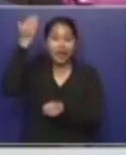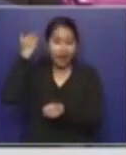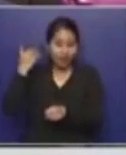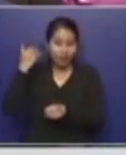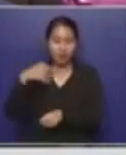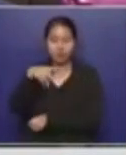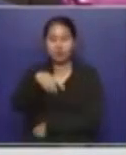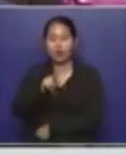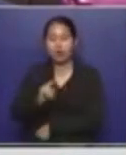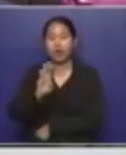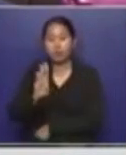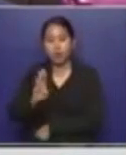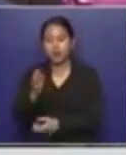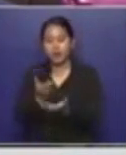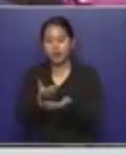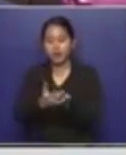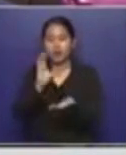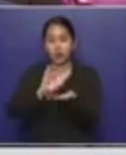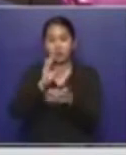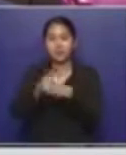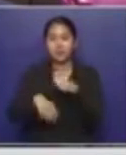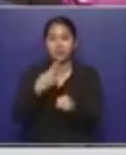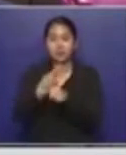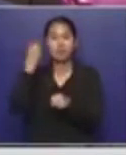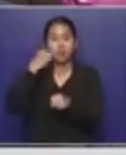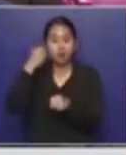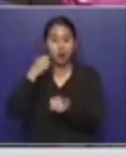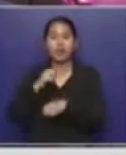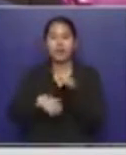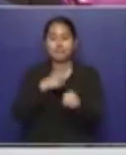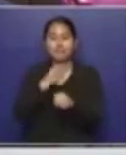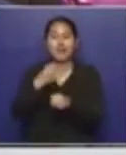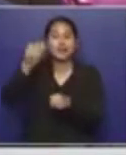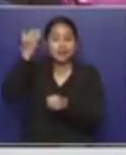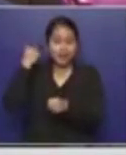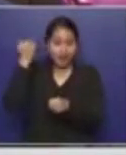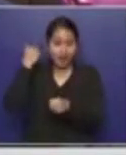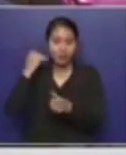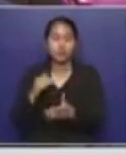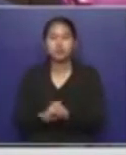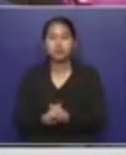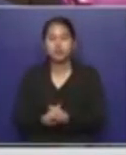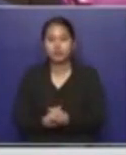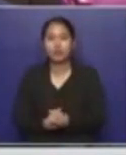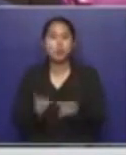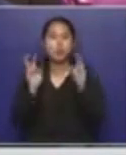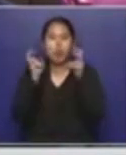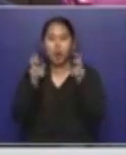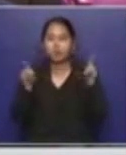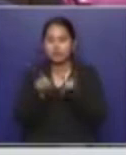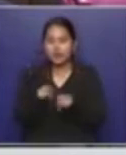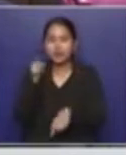พระราชบัญญัติงบประมาณรายจ่ายประจำปีโดยเฉพาะปีที่แล้วนะครับโจทย์ของประเทศไทยก็คล้ายๆเดิม